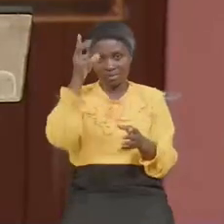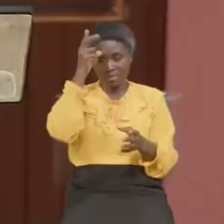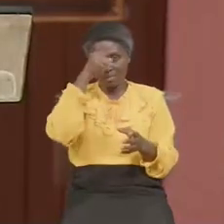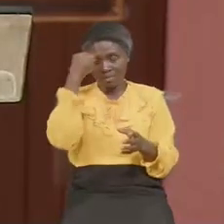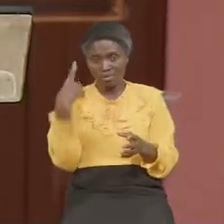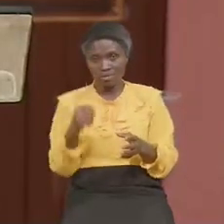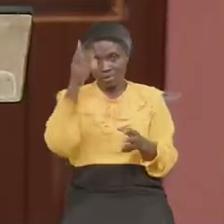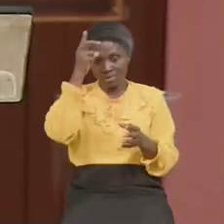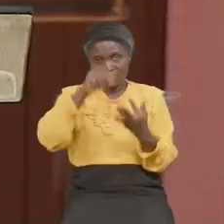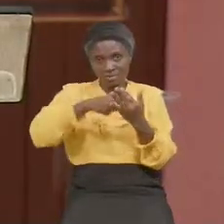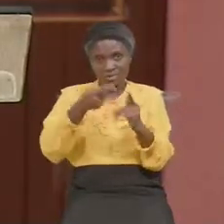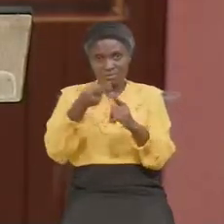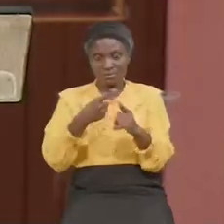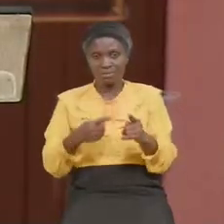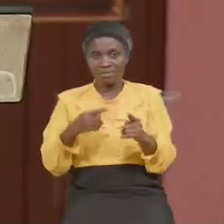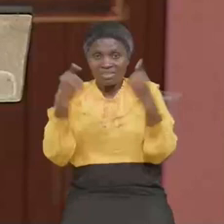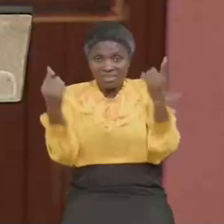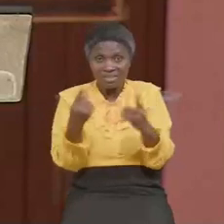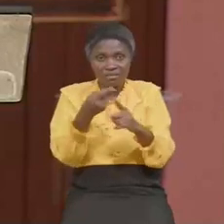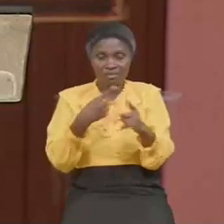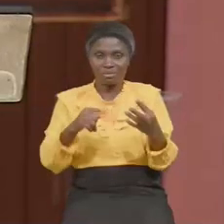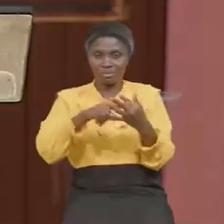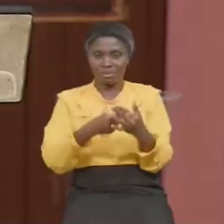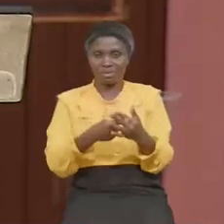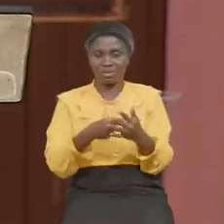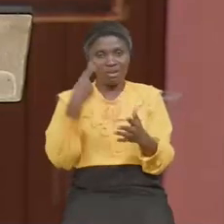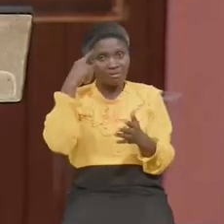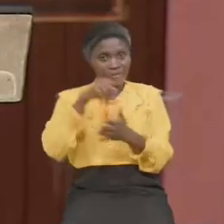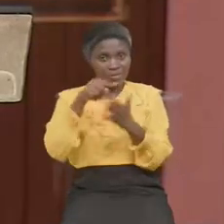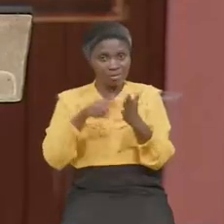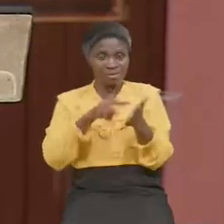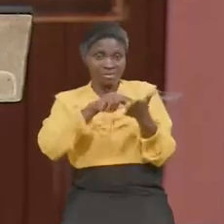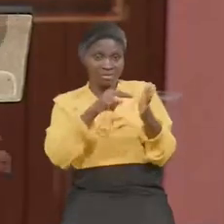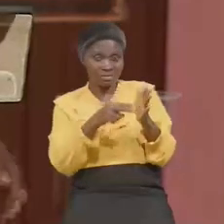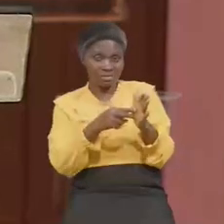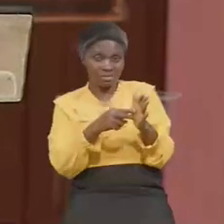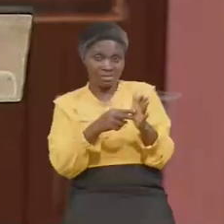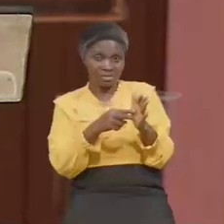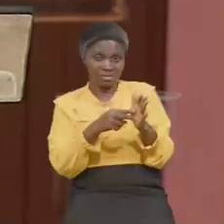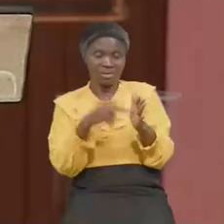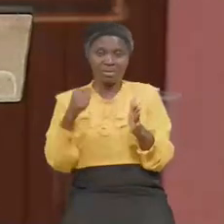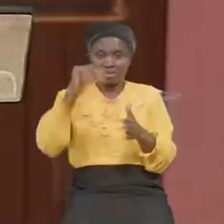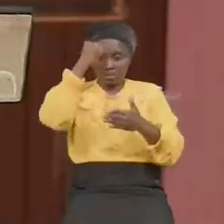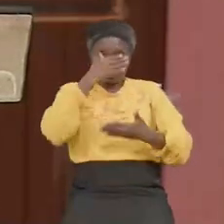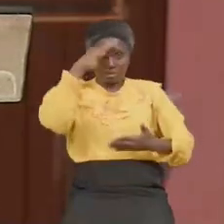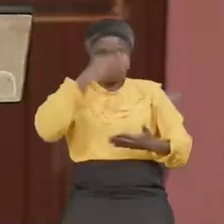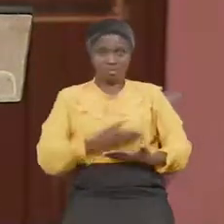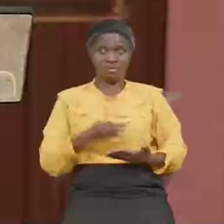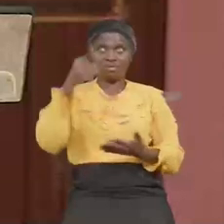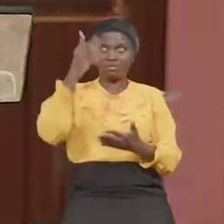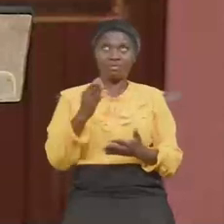c'est pour cela que le Fils de Dieu a paru afin de détruire les œuvres du